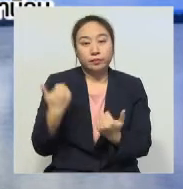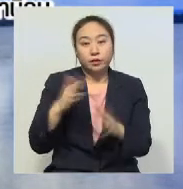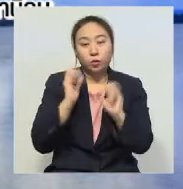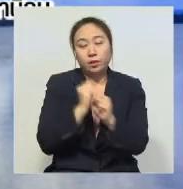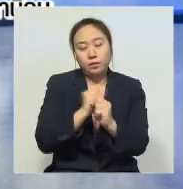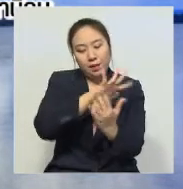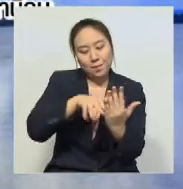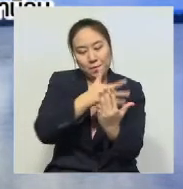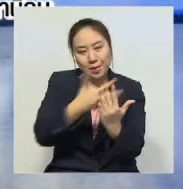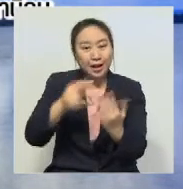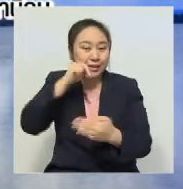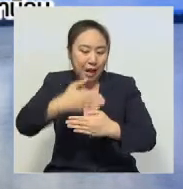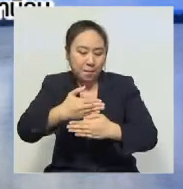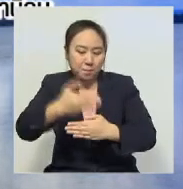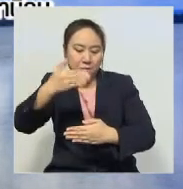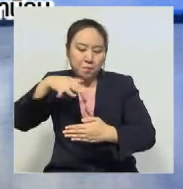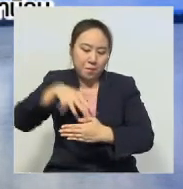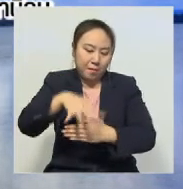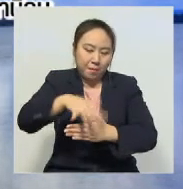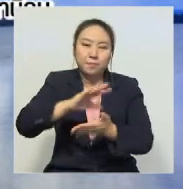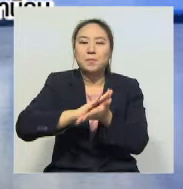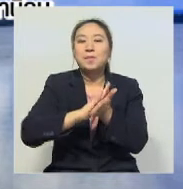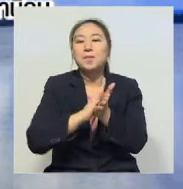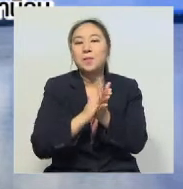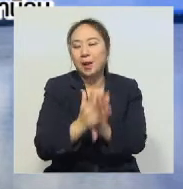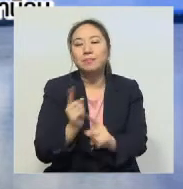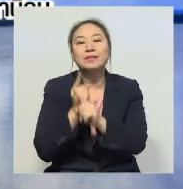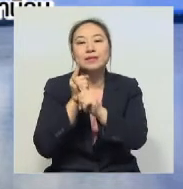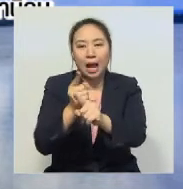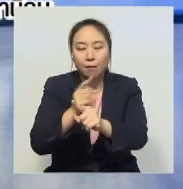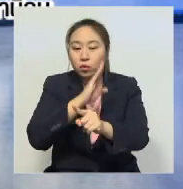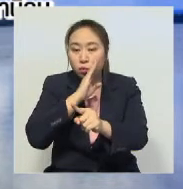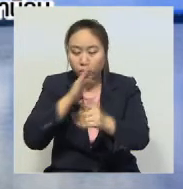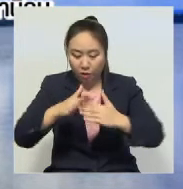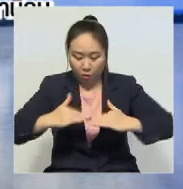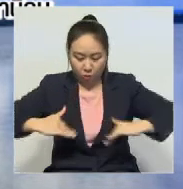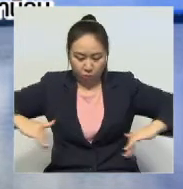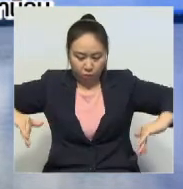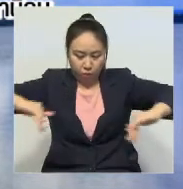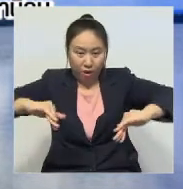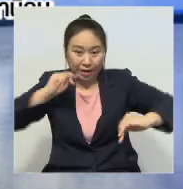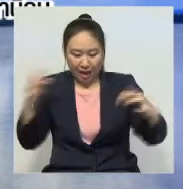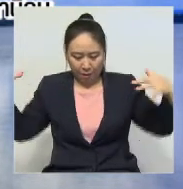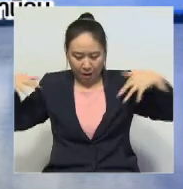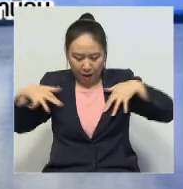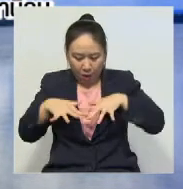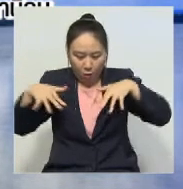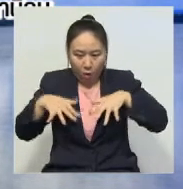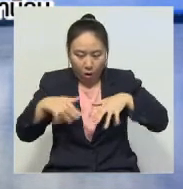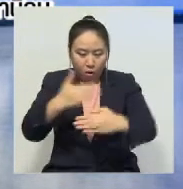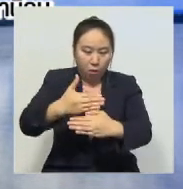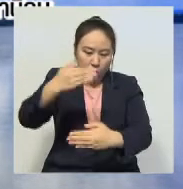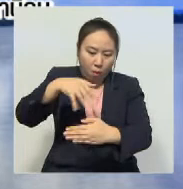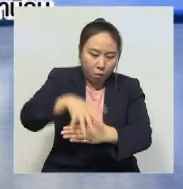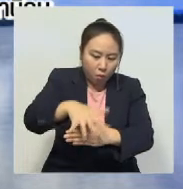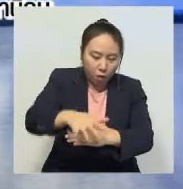การปรับแผนการระบายน้ำตามสภาพน้ำท่าที่ไหลเข้าอ่างโดยให้เกิดผลกระทบกับพื้นที่ท้ายน้ำน้อยที่สุ